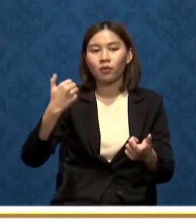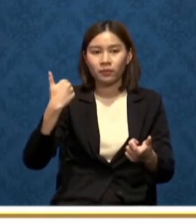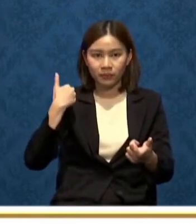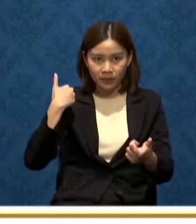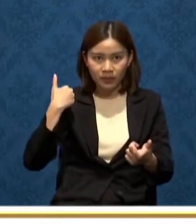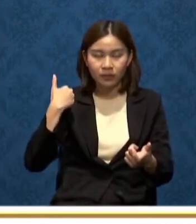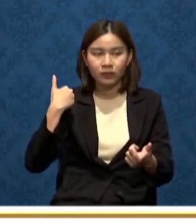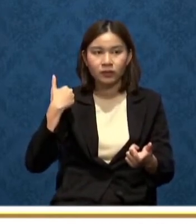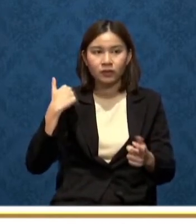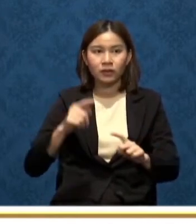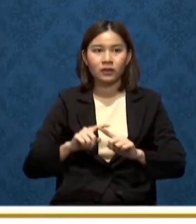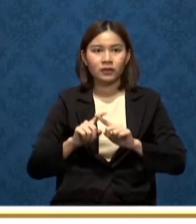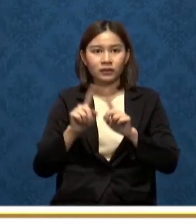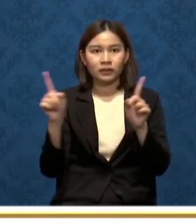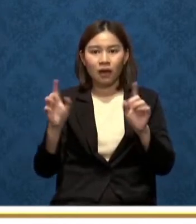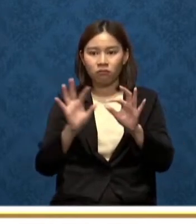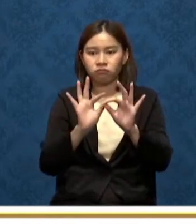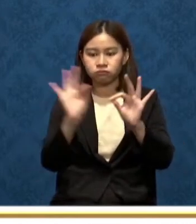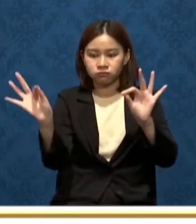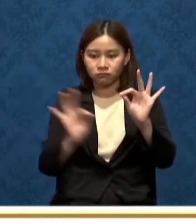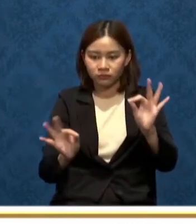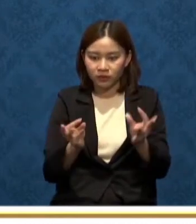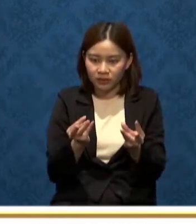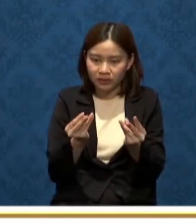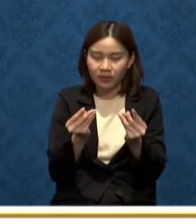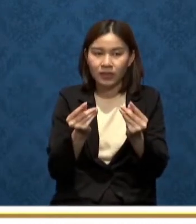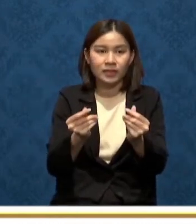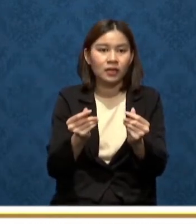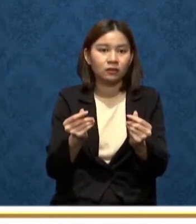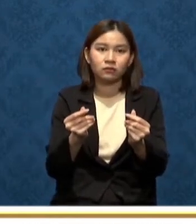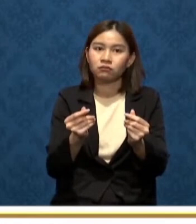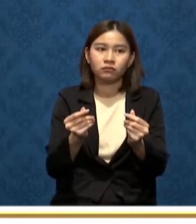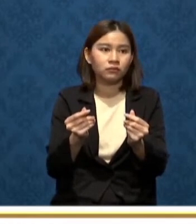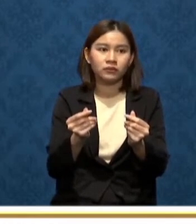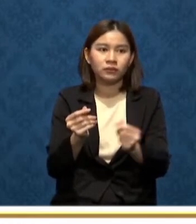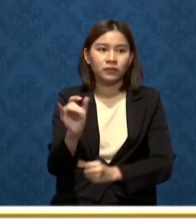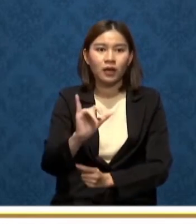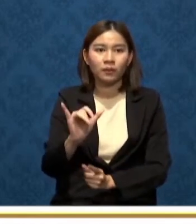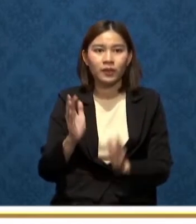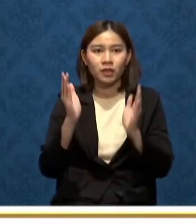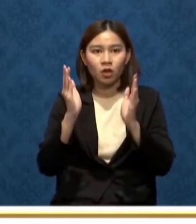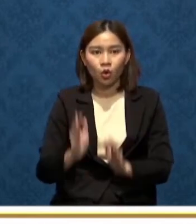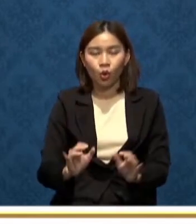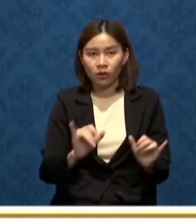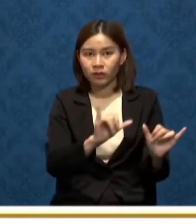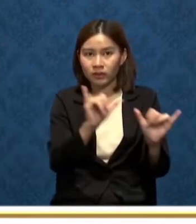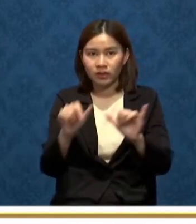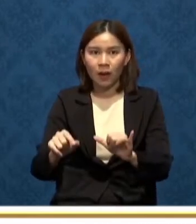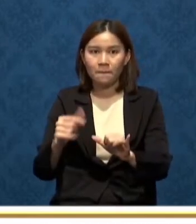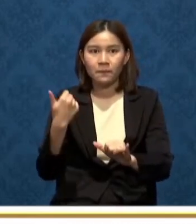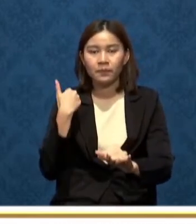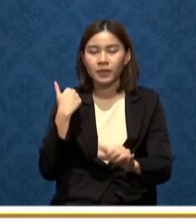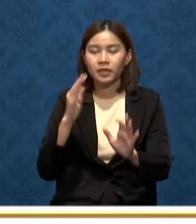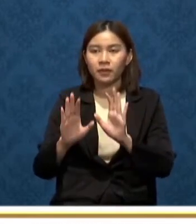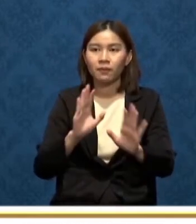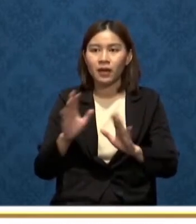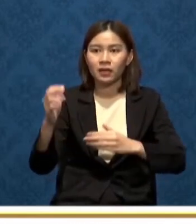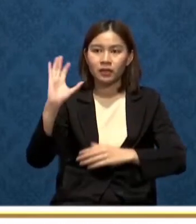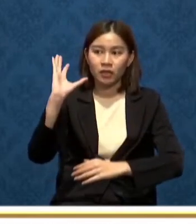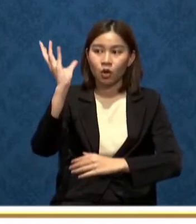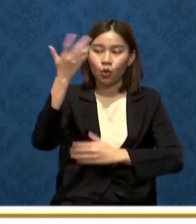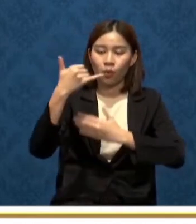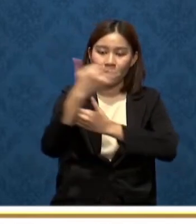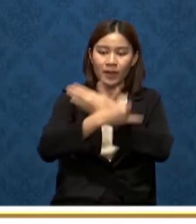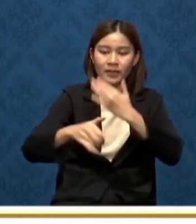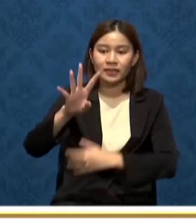่ารายงานนี้กลบไม่ลงรละเอีดว่ามันยงมีผู้ภัภัยที่อยู่กา 40 ประเทศทั่วโรค